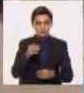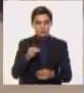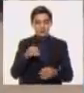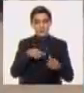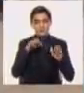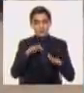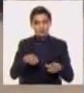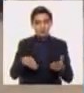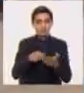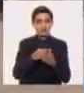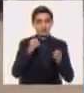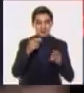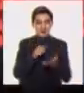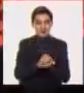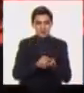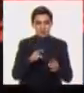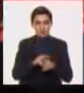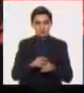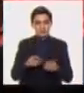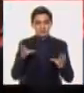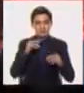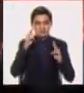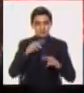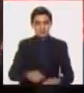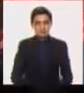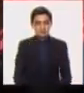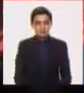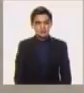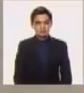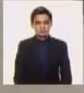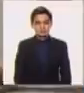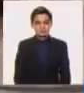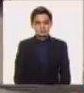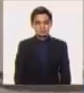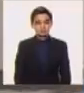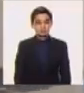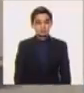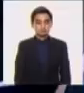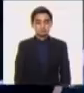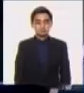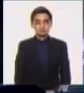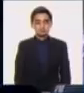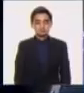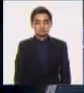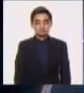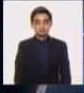қалай шешілері әлі белгісіз. Айжан Иманғалиева, Дидар Елеуов, Информбюро, Нұрсұлтан.